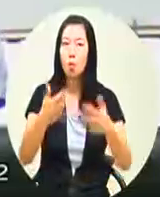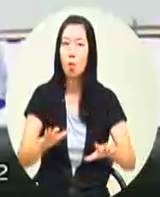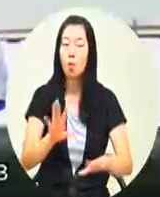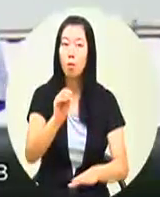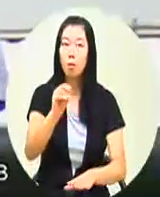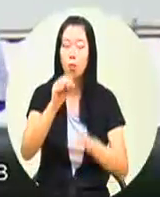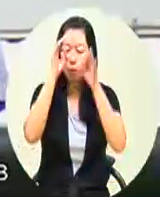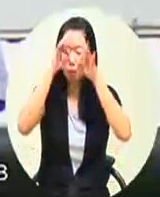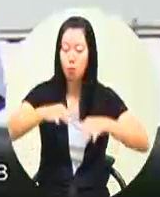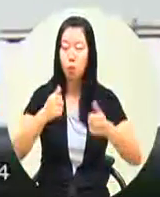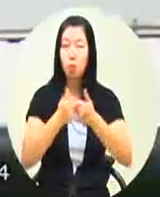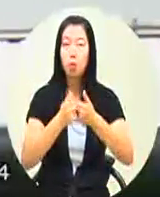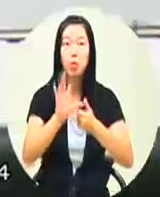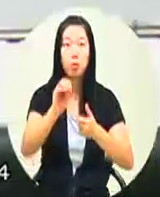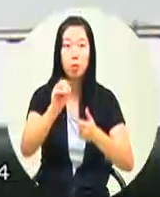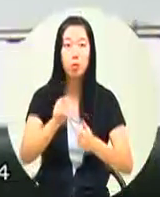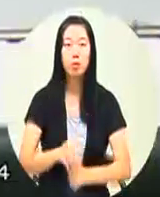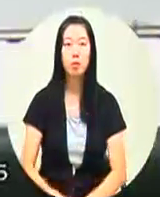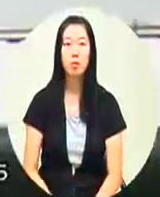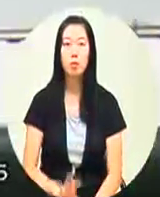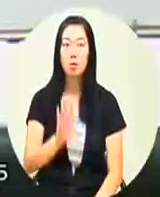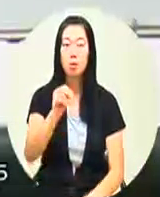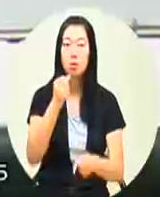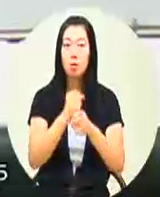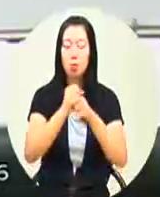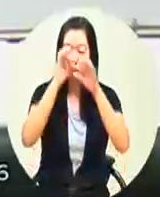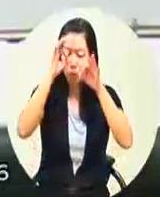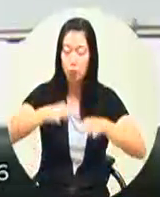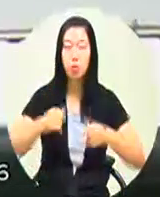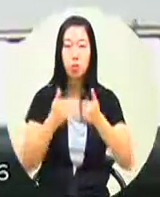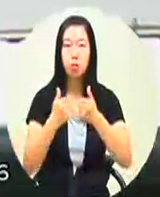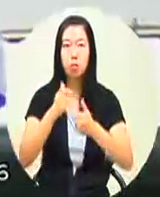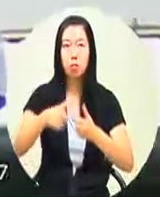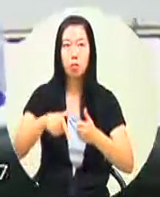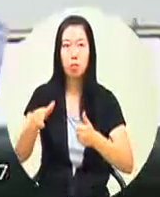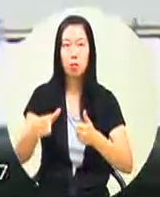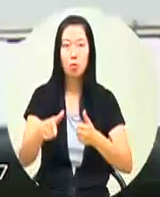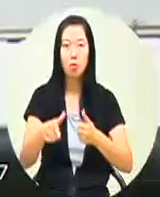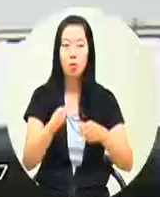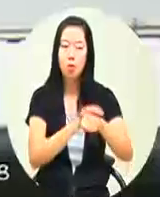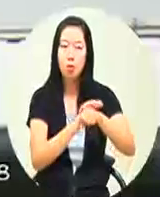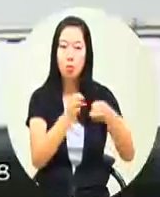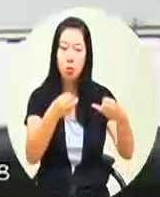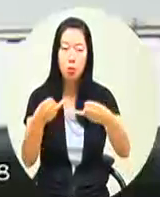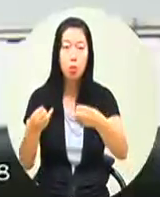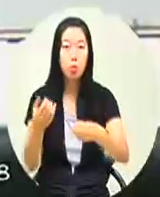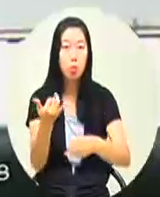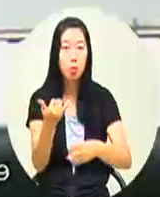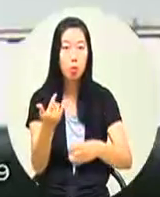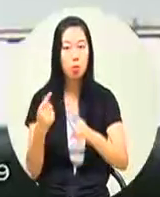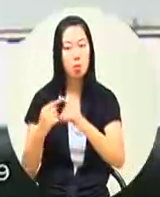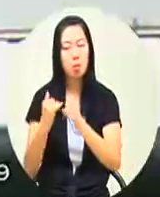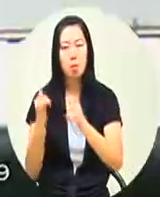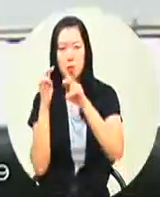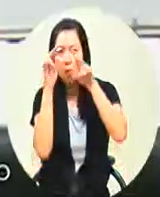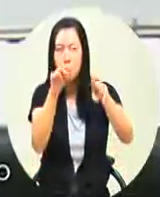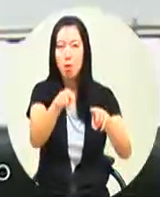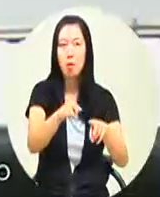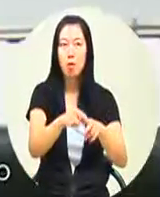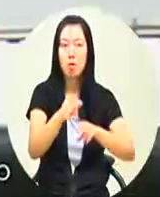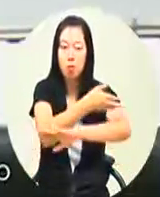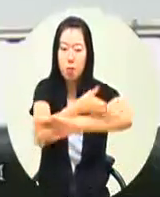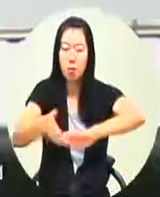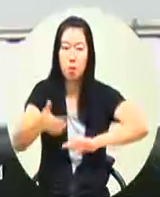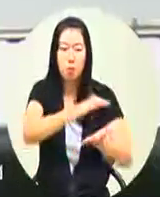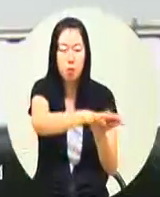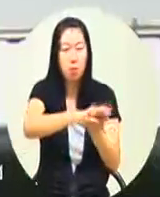沿乡的清疏工程有没有做过检讨会？它的效益如何？我们乡亲一直认为清疏工